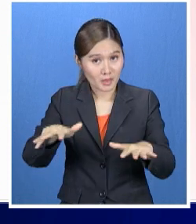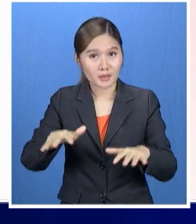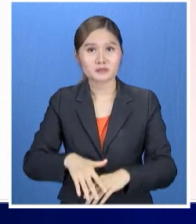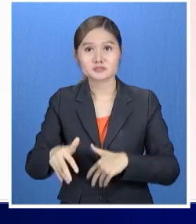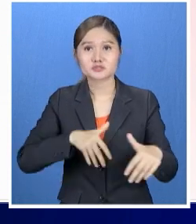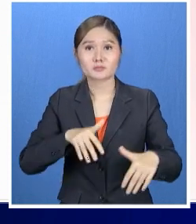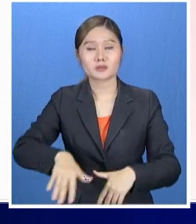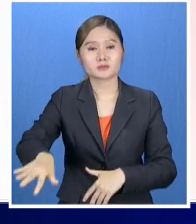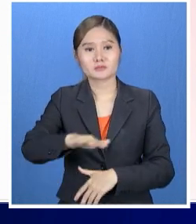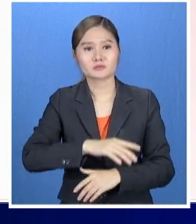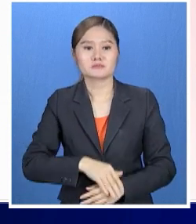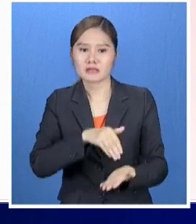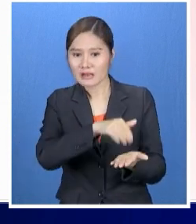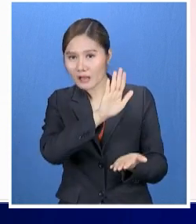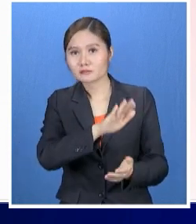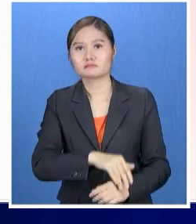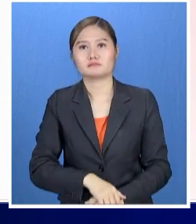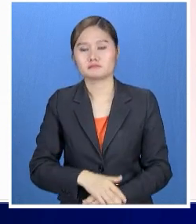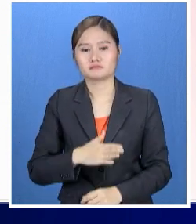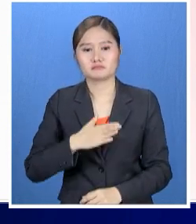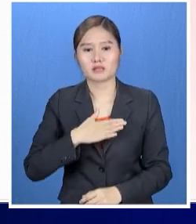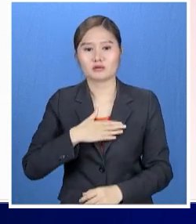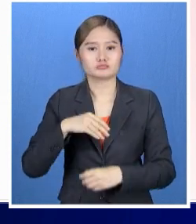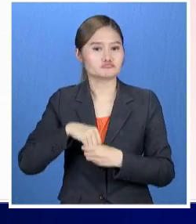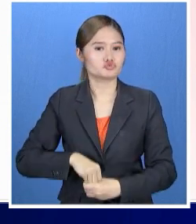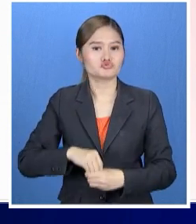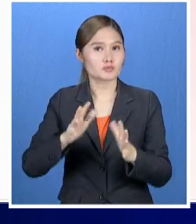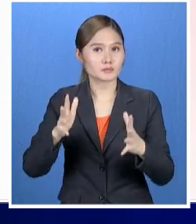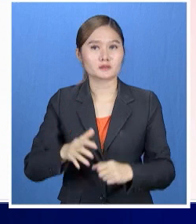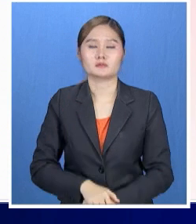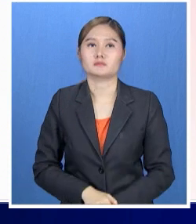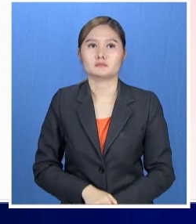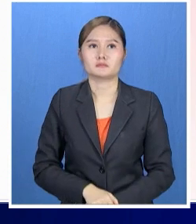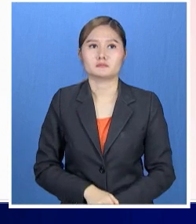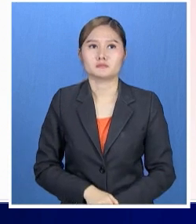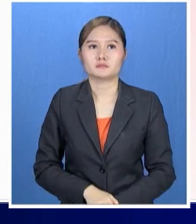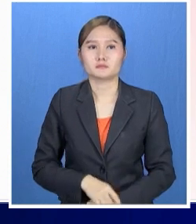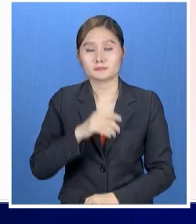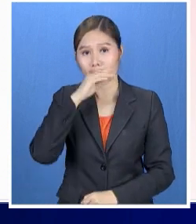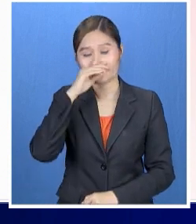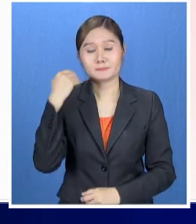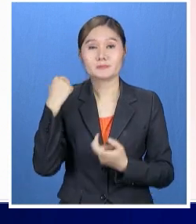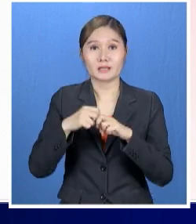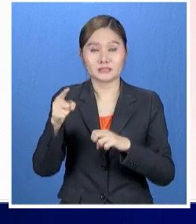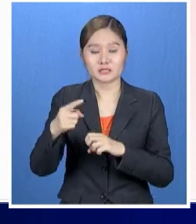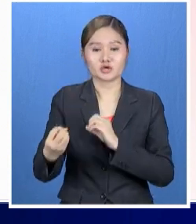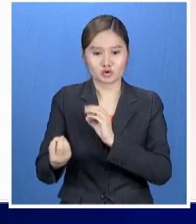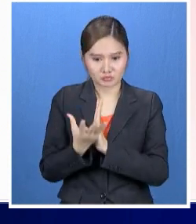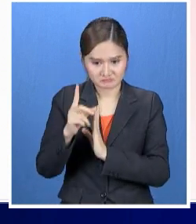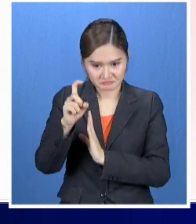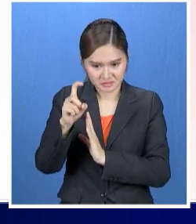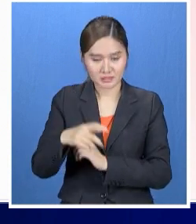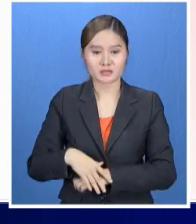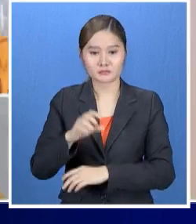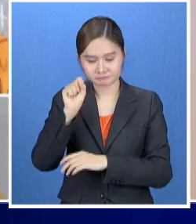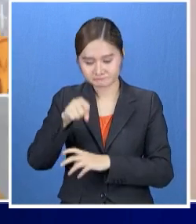ชาวบ้านเนี่ยเหมือนกับจะมาไล่ท่านจะไม่มีที่ยืนท่านบอกว่าเป็นอย่างนี้ปุ๊บมีความเสียหายท่านต้